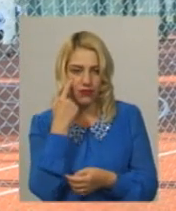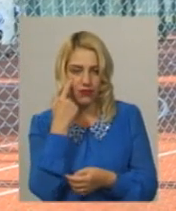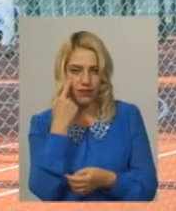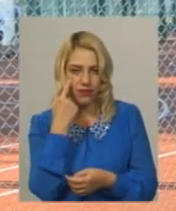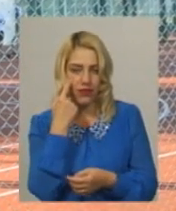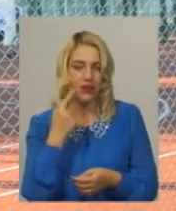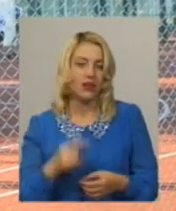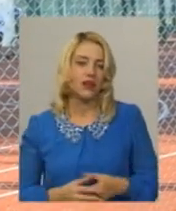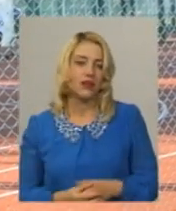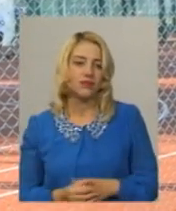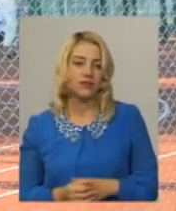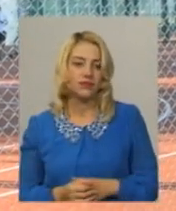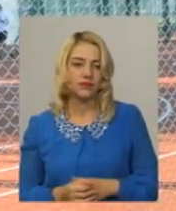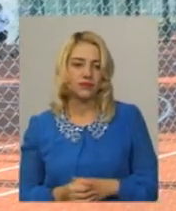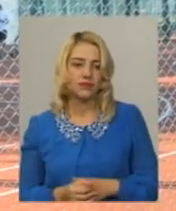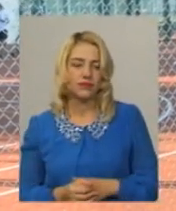очків.